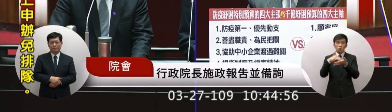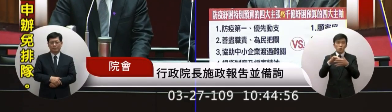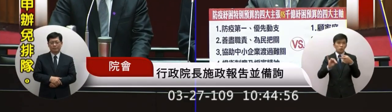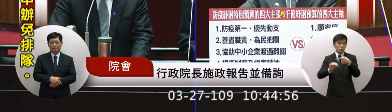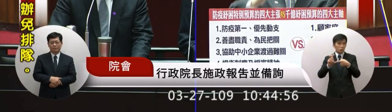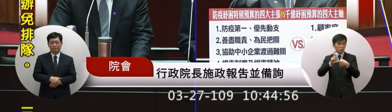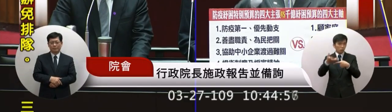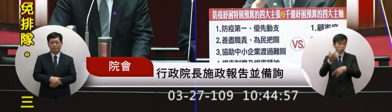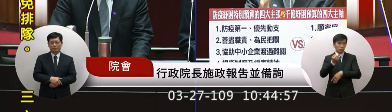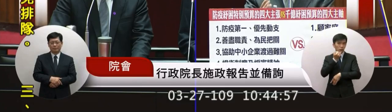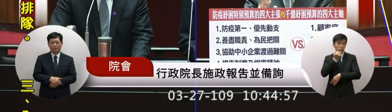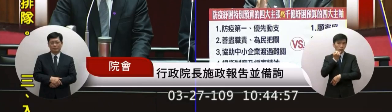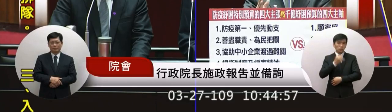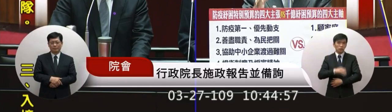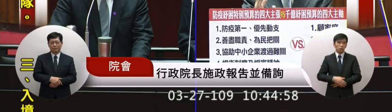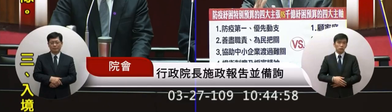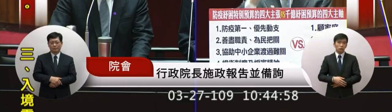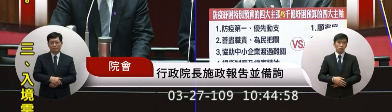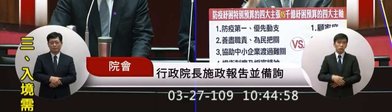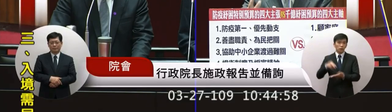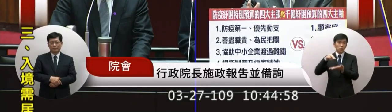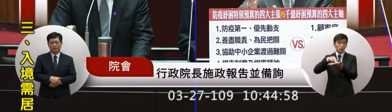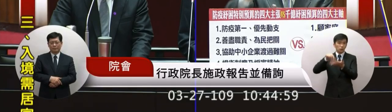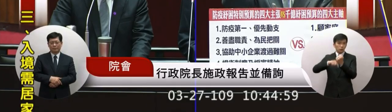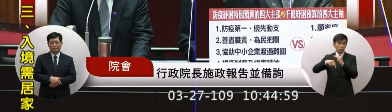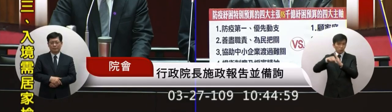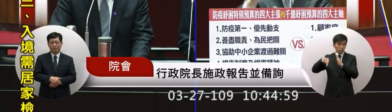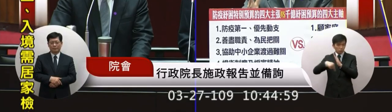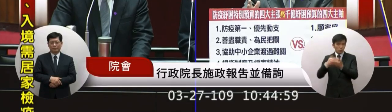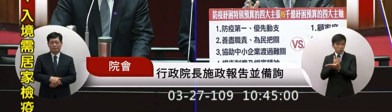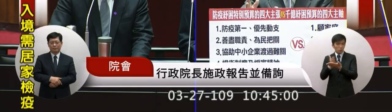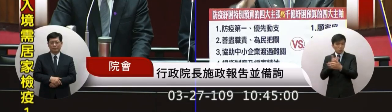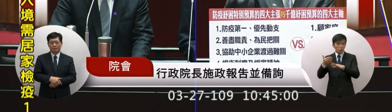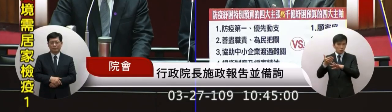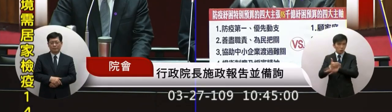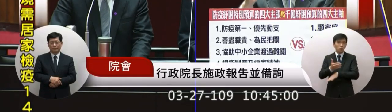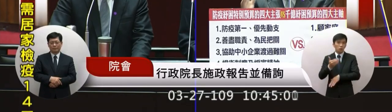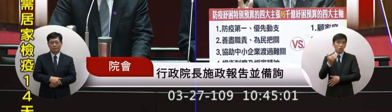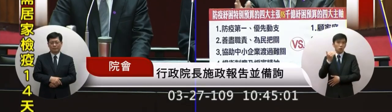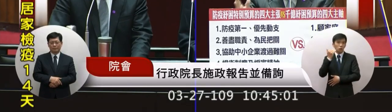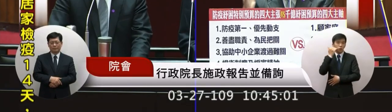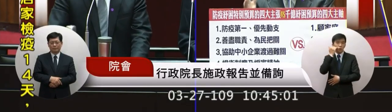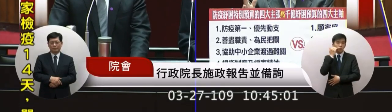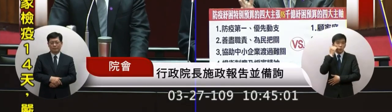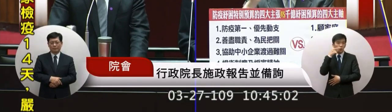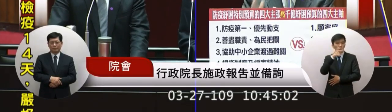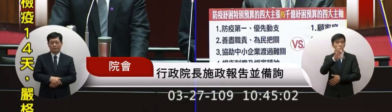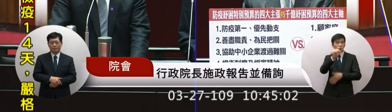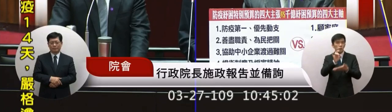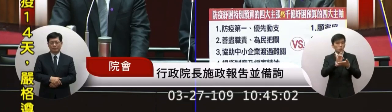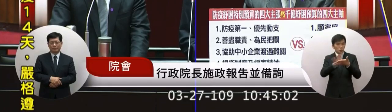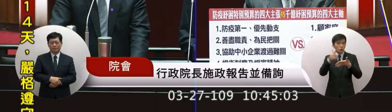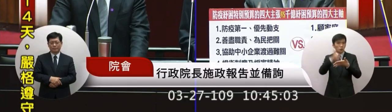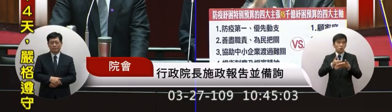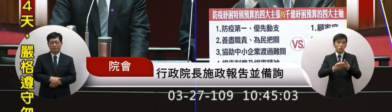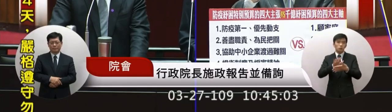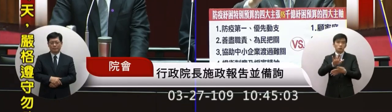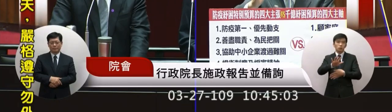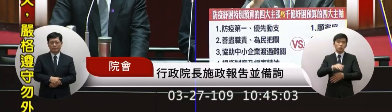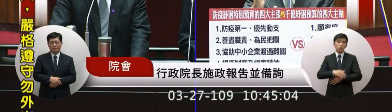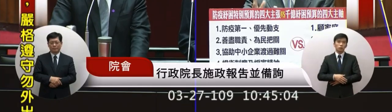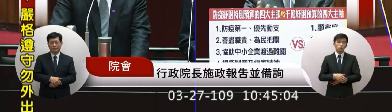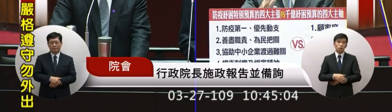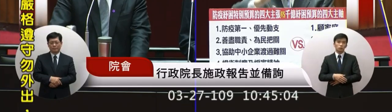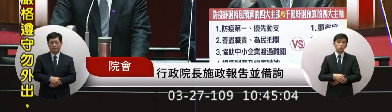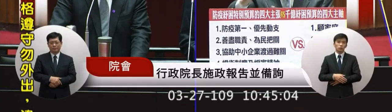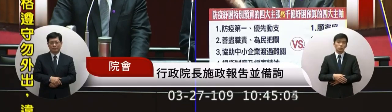啦。立法院审查通过，若有删除，还是有删减的啦。恁